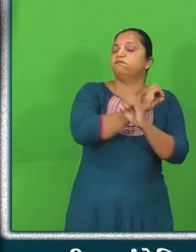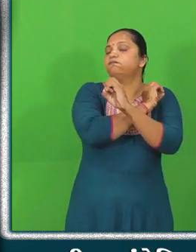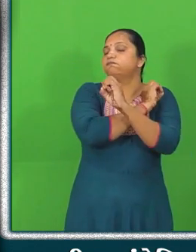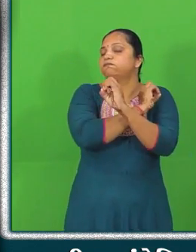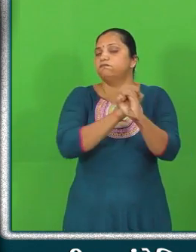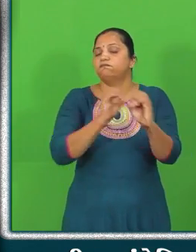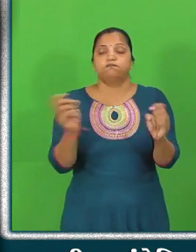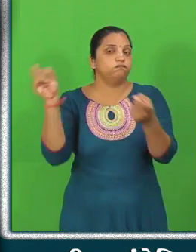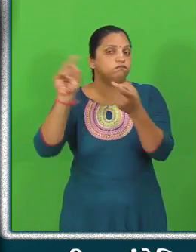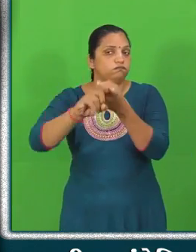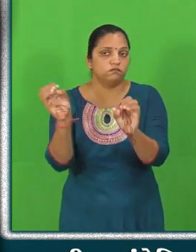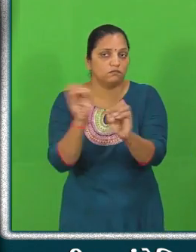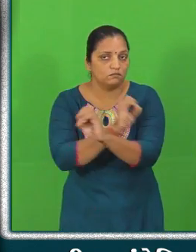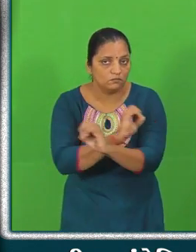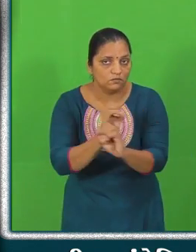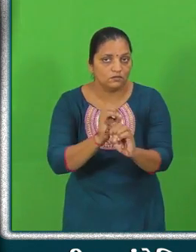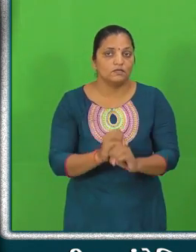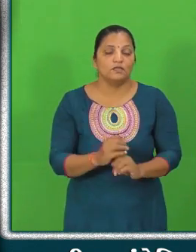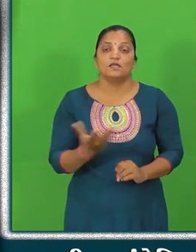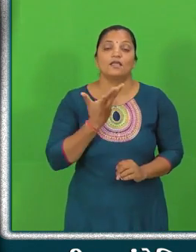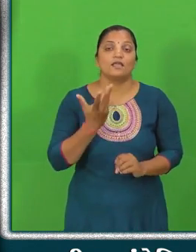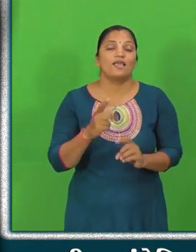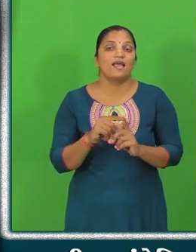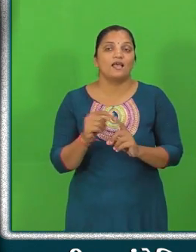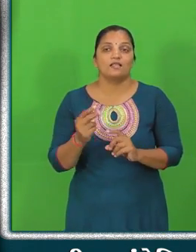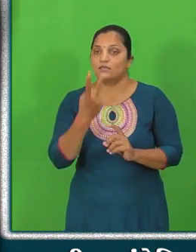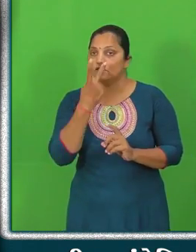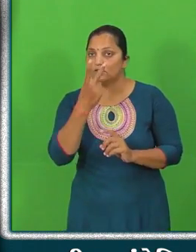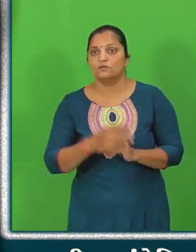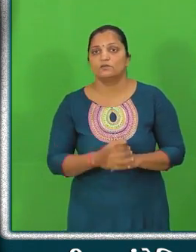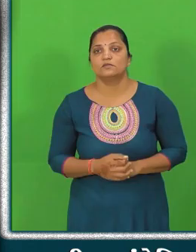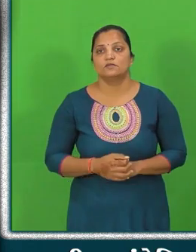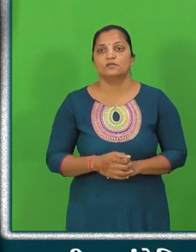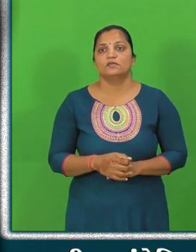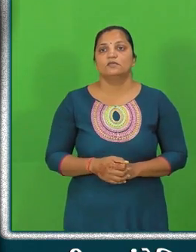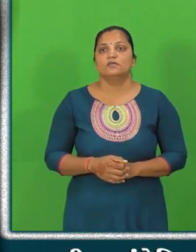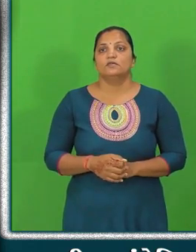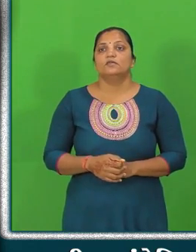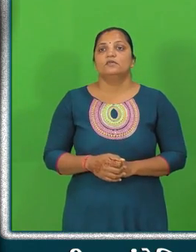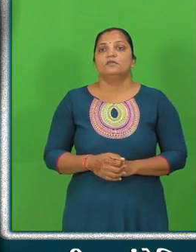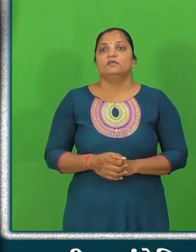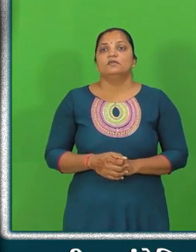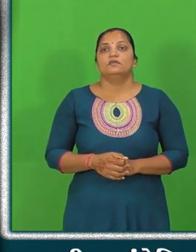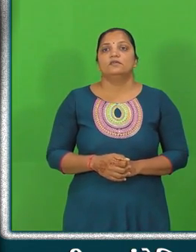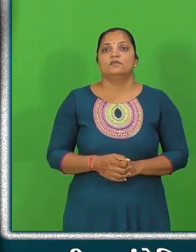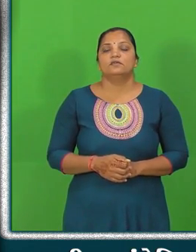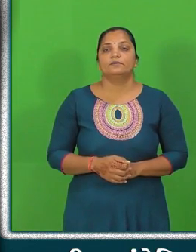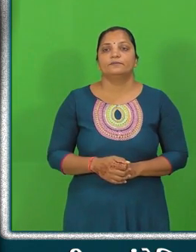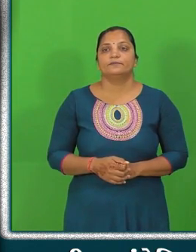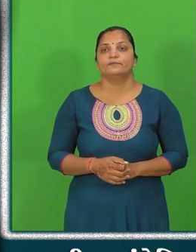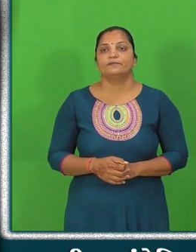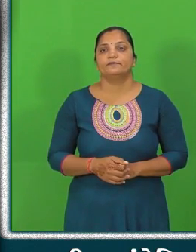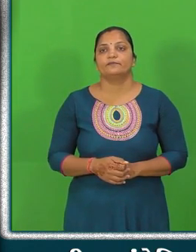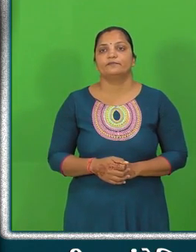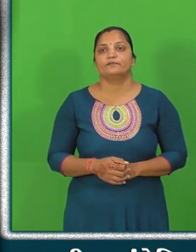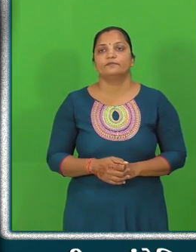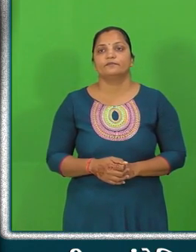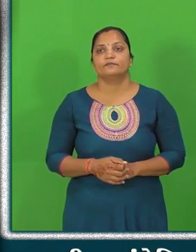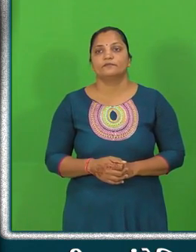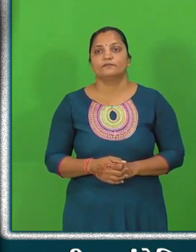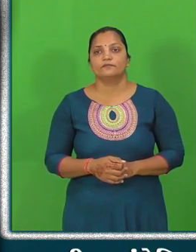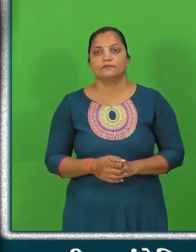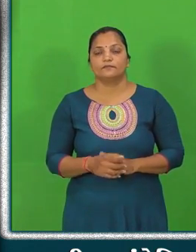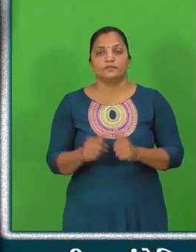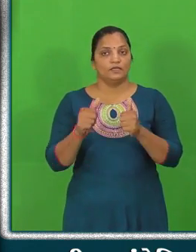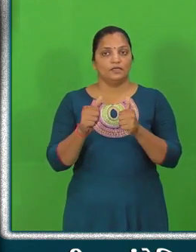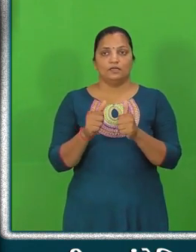જ નહીં થાય, એટલે આપણે એ કિરણ ક્યાંથી નીકળતું જોશે, તો એ સીમાથી પસાર થતું હોય એ દિશાની અંદર અરીસા